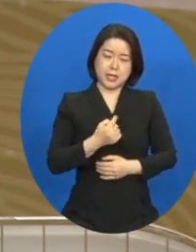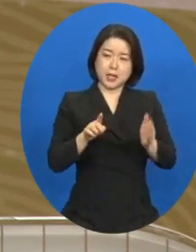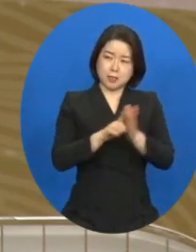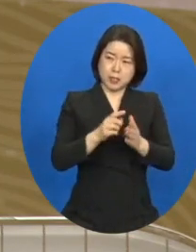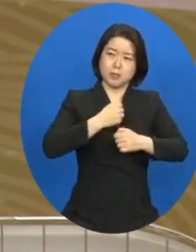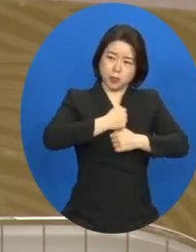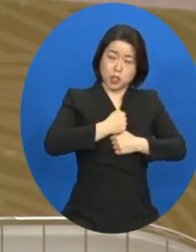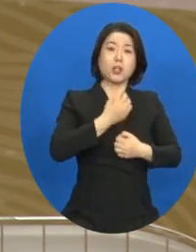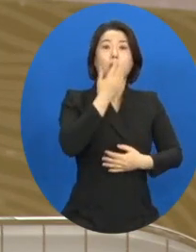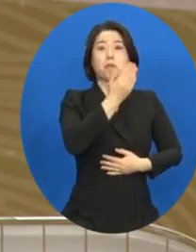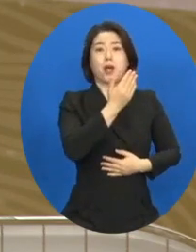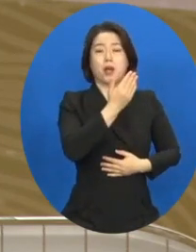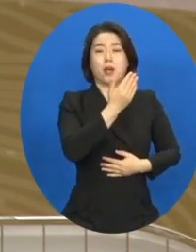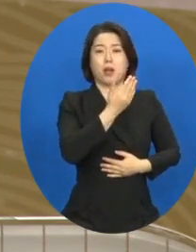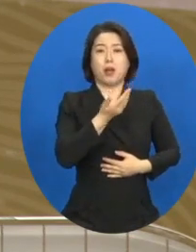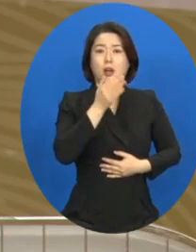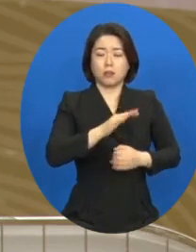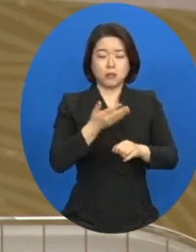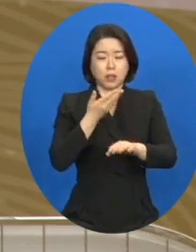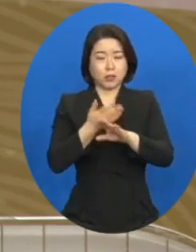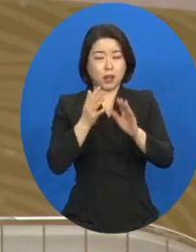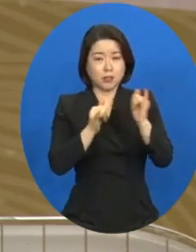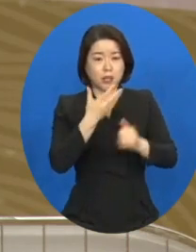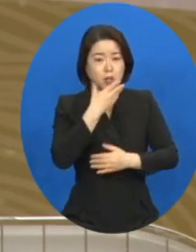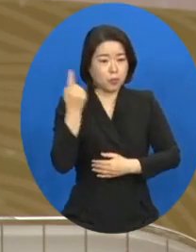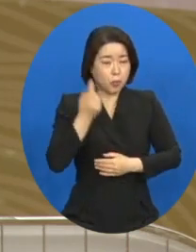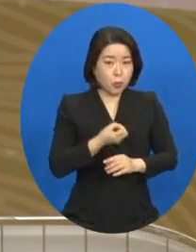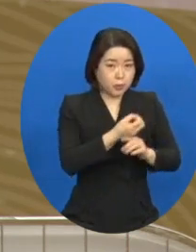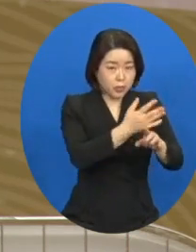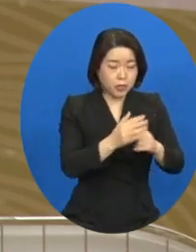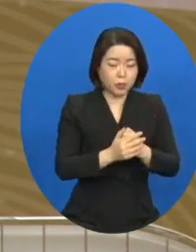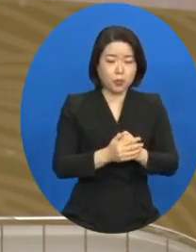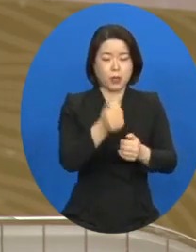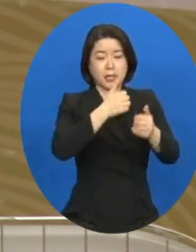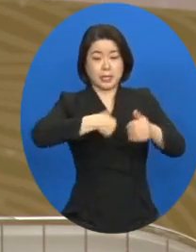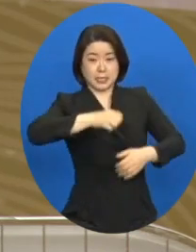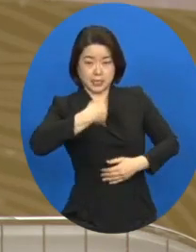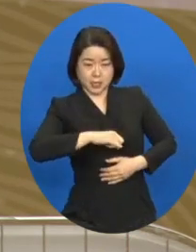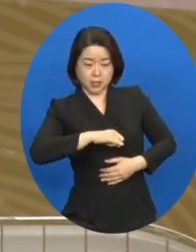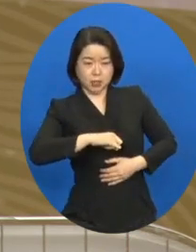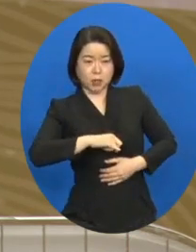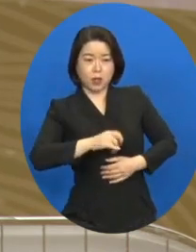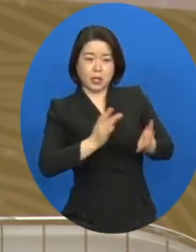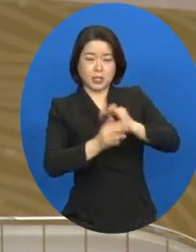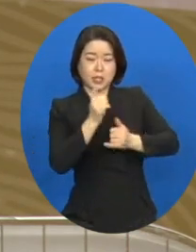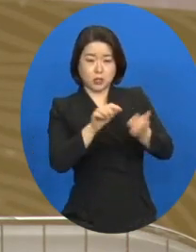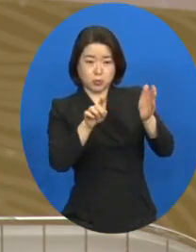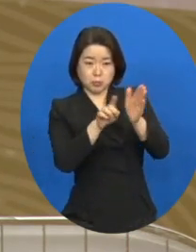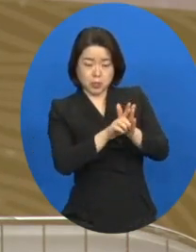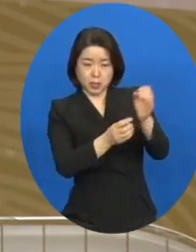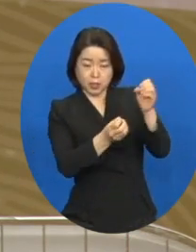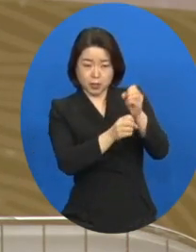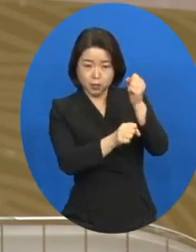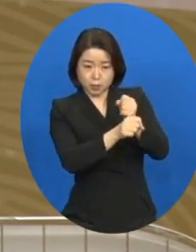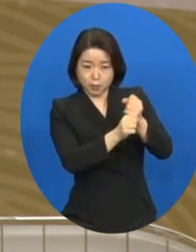지켜요. 그런데 다른 사람에게 복음을 전하고 자녀들까지 예수를 믿게 만들 수는 없어요.